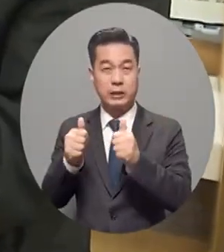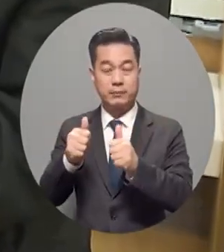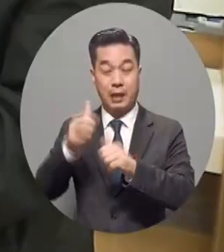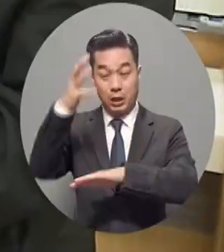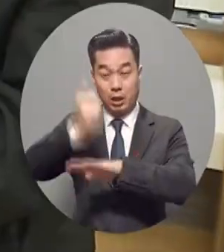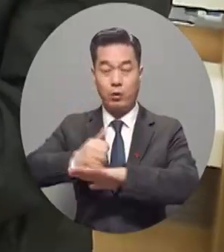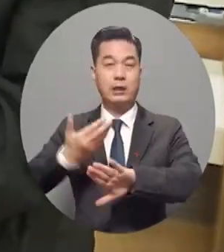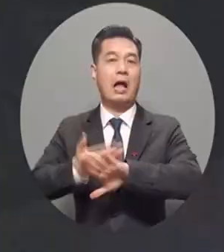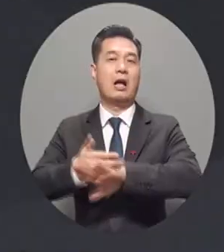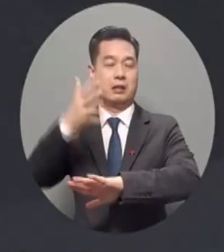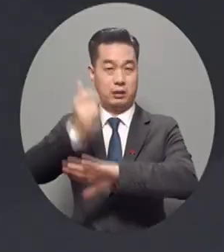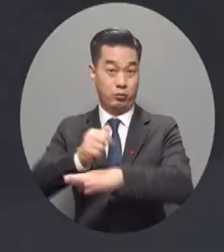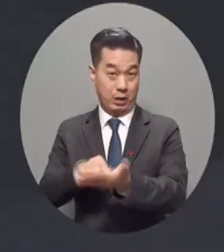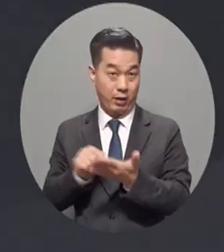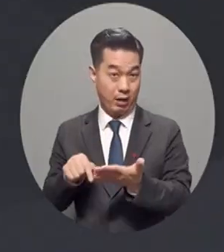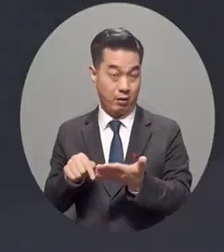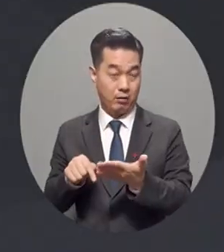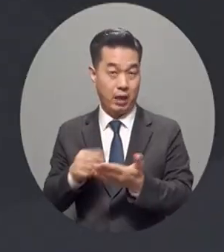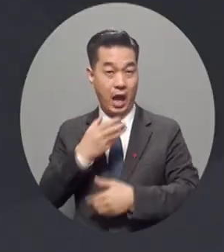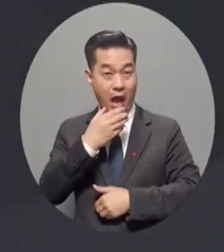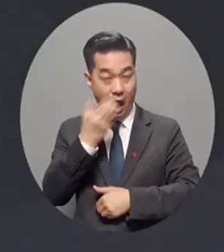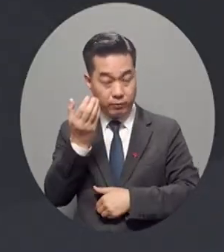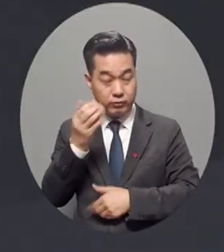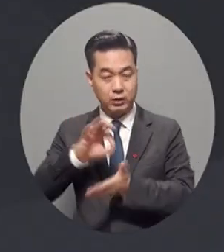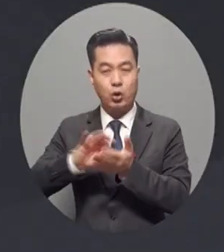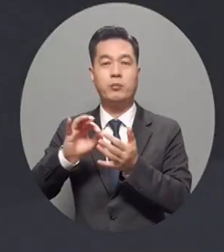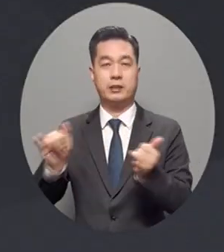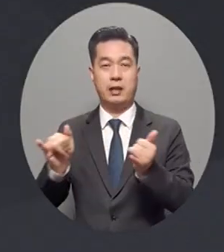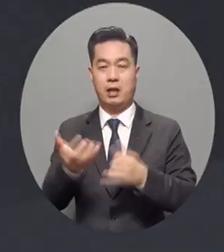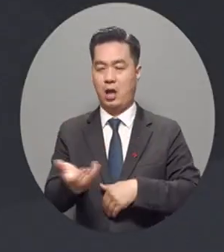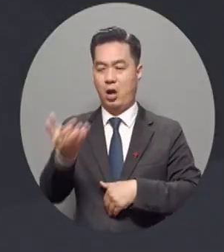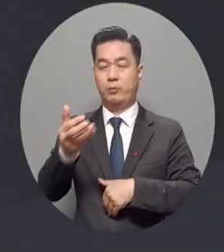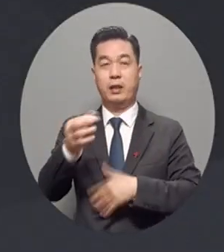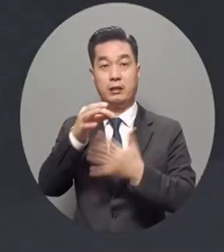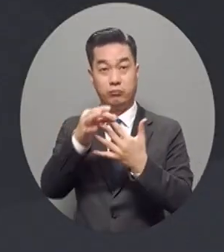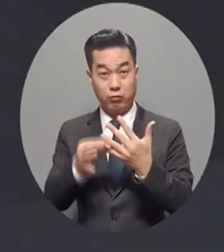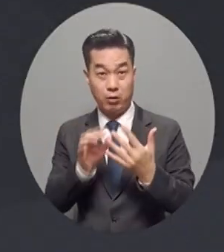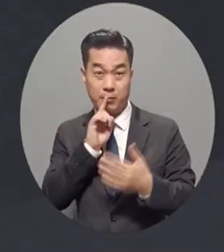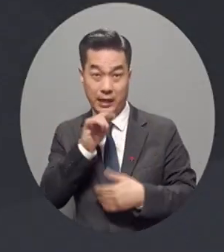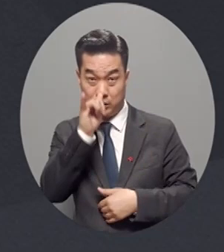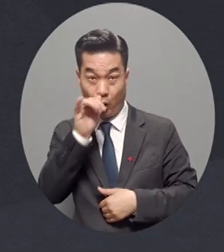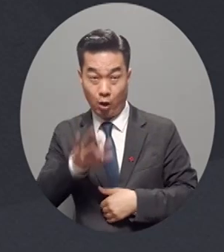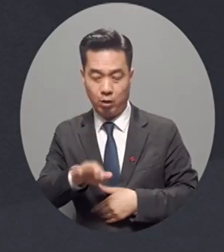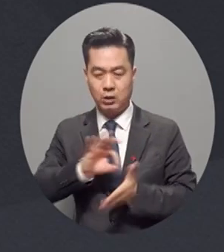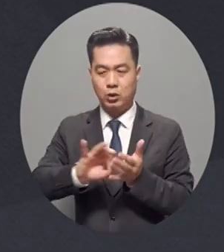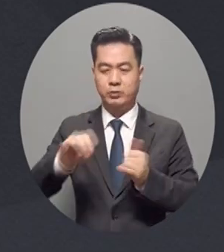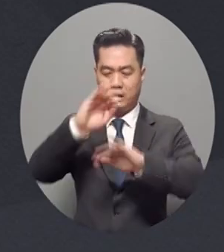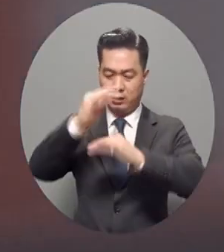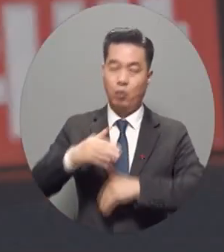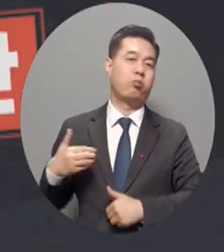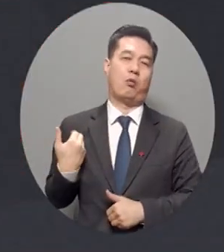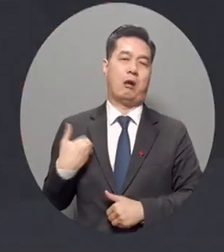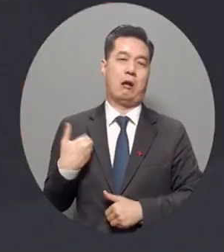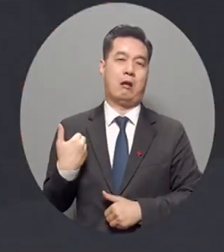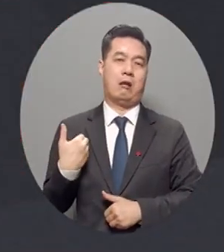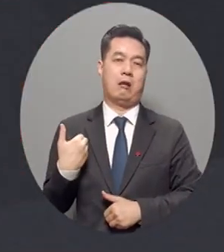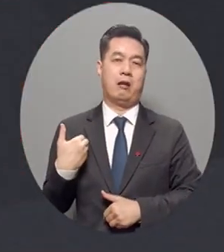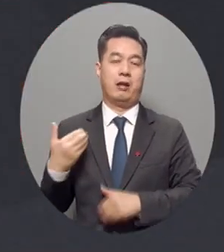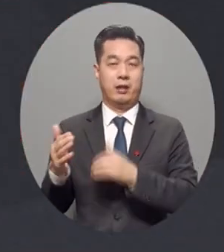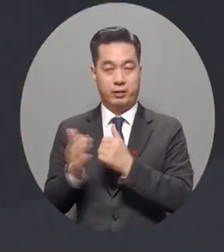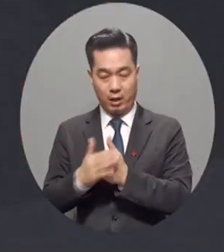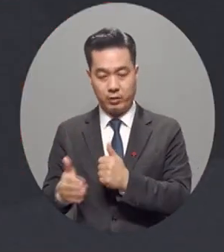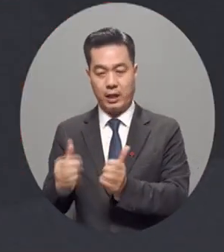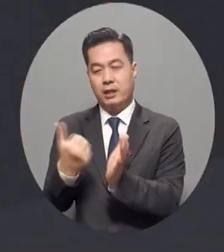뒤집혔습니다. 애플은 소비자를 위해 업데이트를 제공했다 주장하지만 소비자는 그 내용을 알 수 없었다며